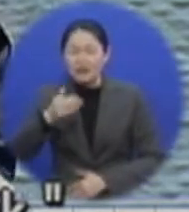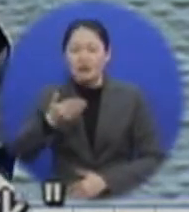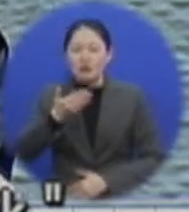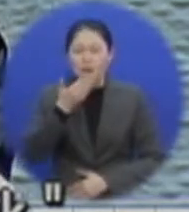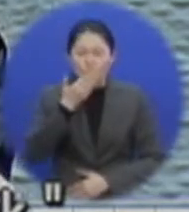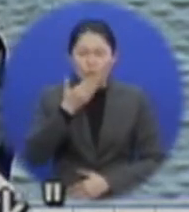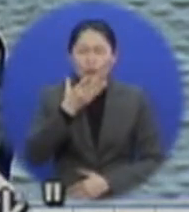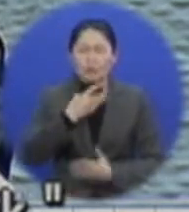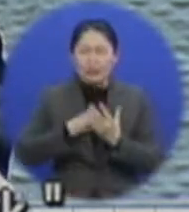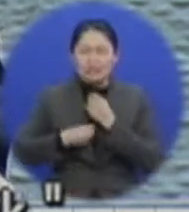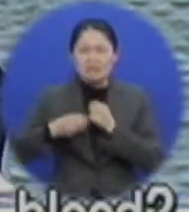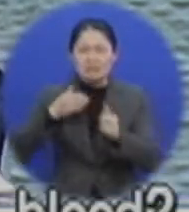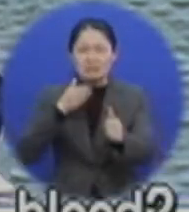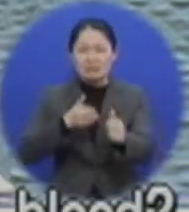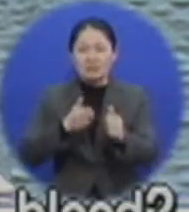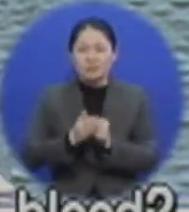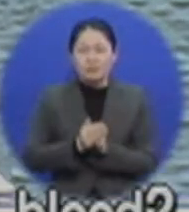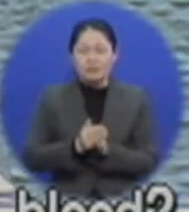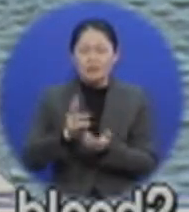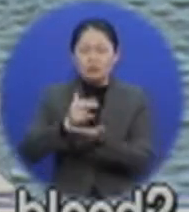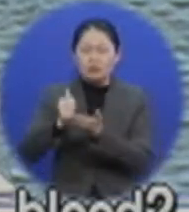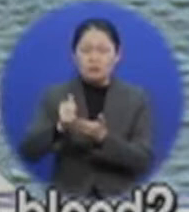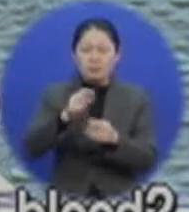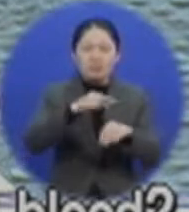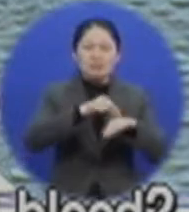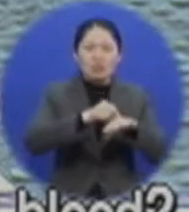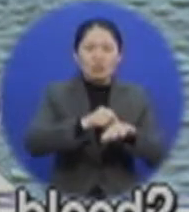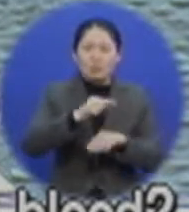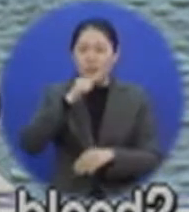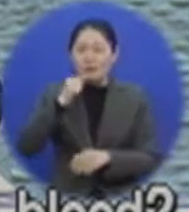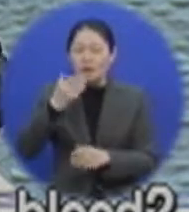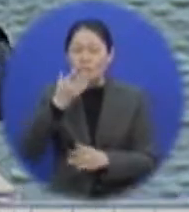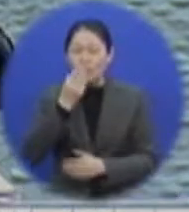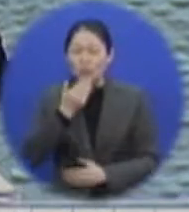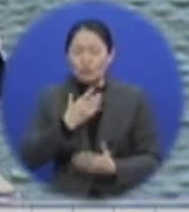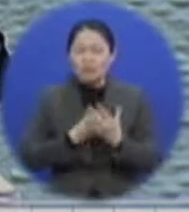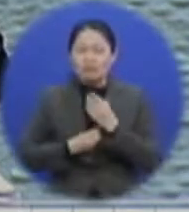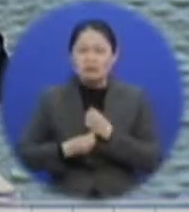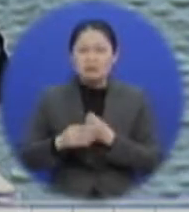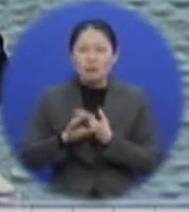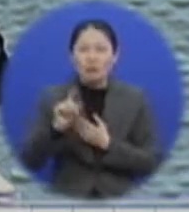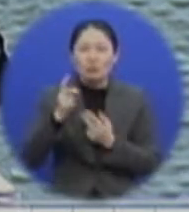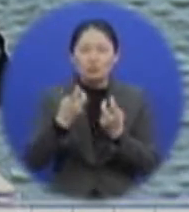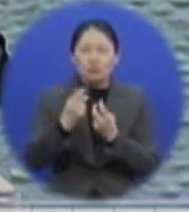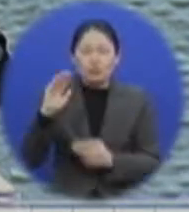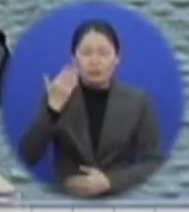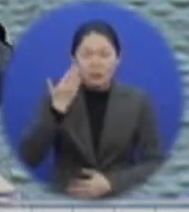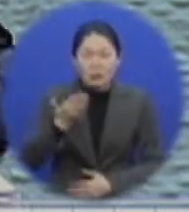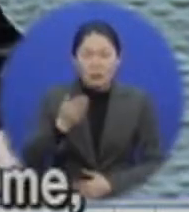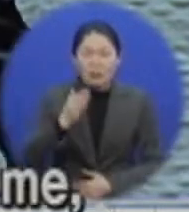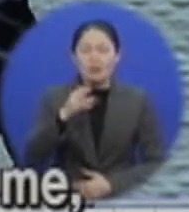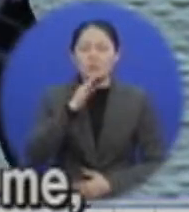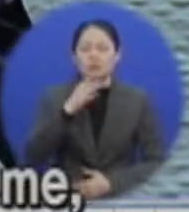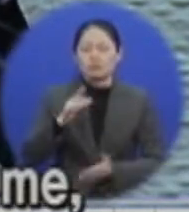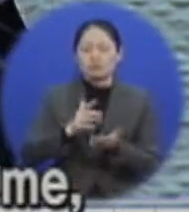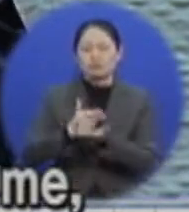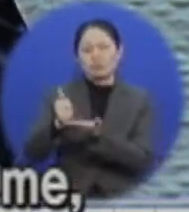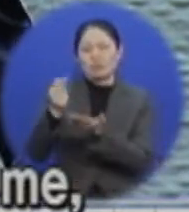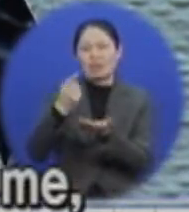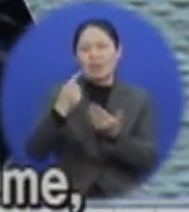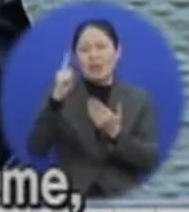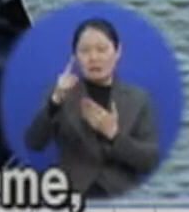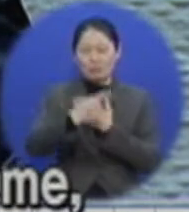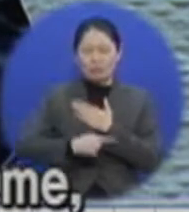마시라 주님의 살과 피를 먹고 마심 어떻게 되요 주님과 한 몸이 되는 거죠 예수님께서